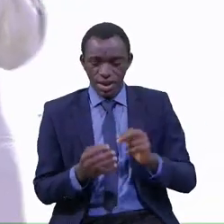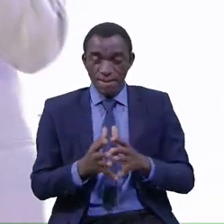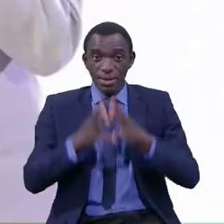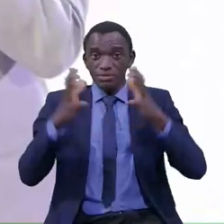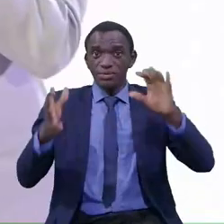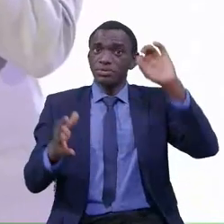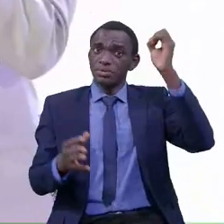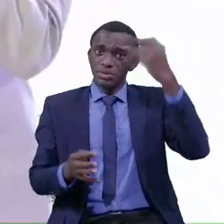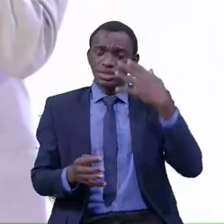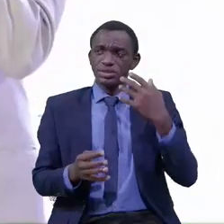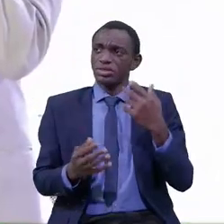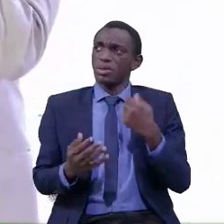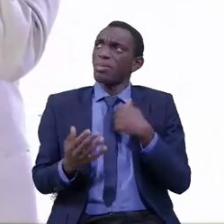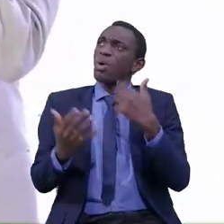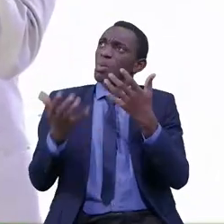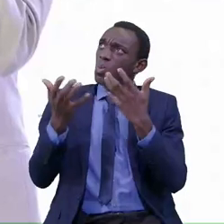grâce. C'est quoi la grâce?